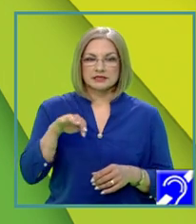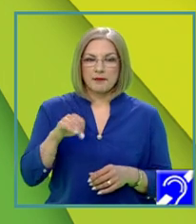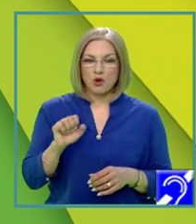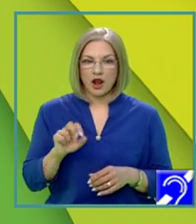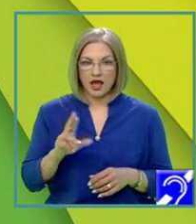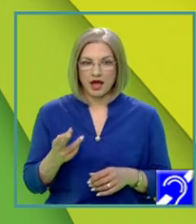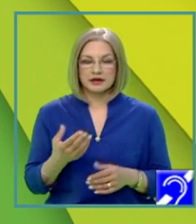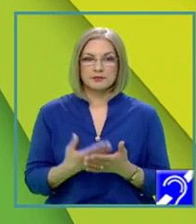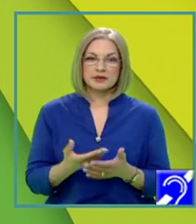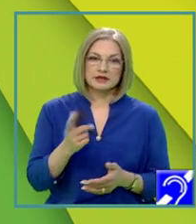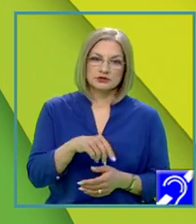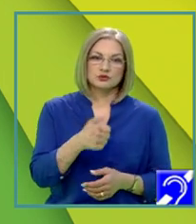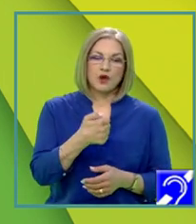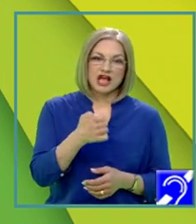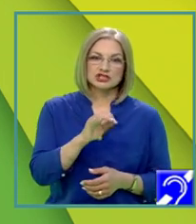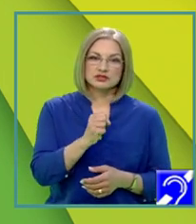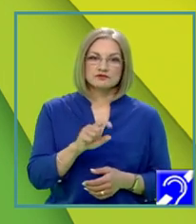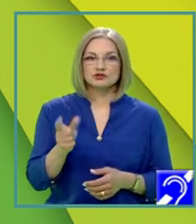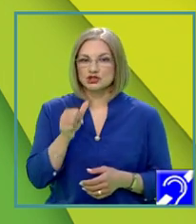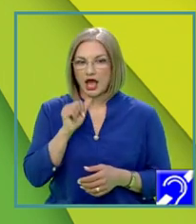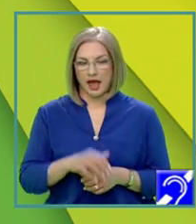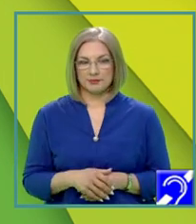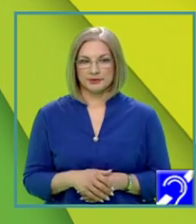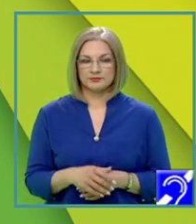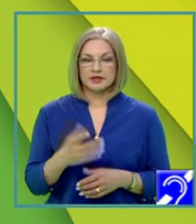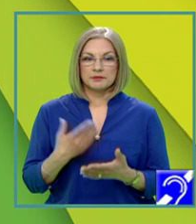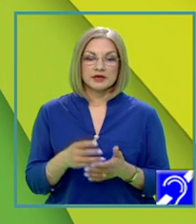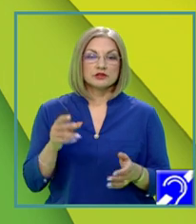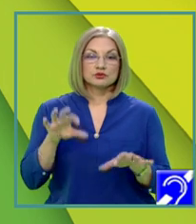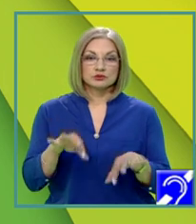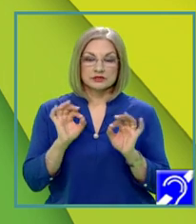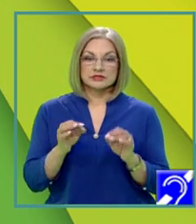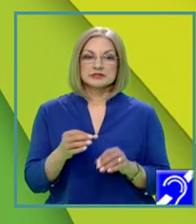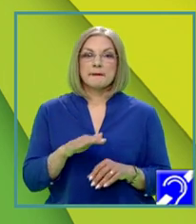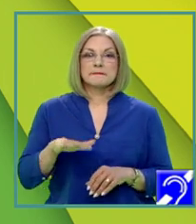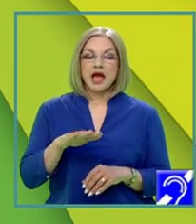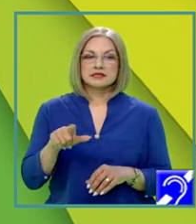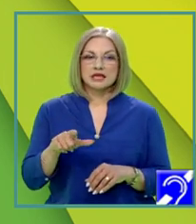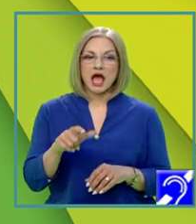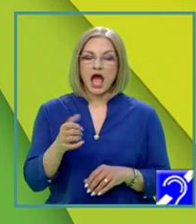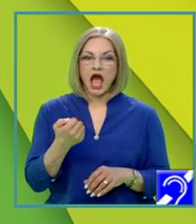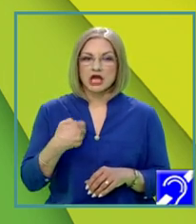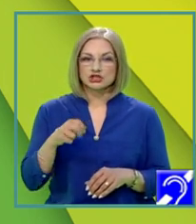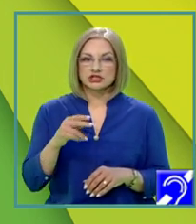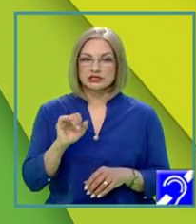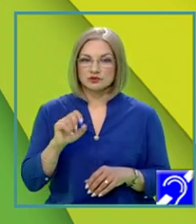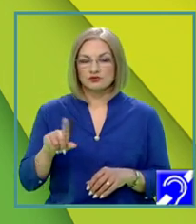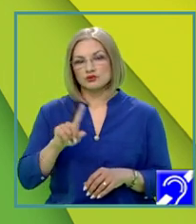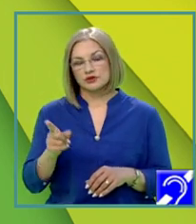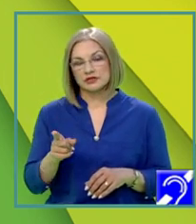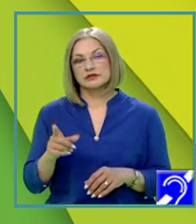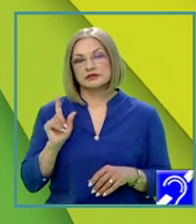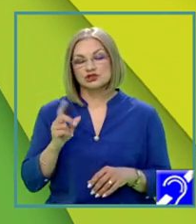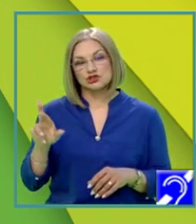respectiv pentru apă pentru a putea să determinăm masa de acid sulfuric care se găsește dizolvat în soluția noastră